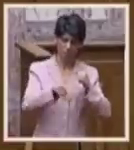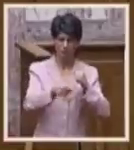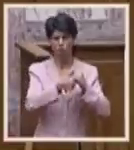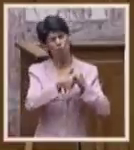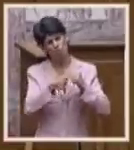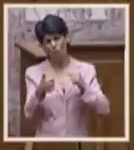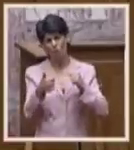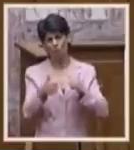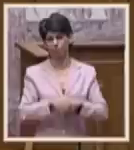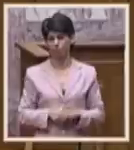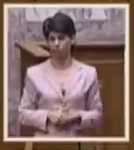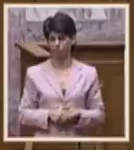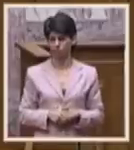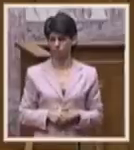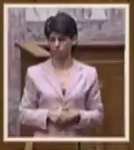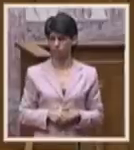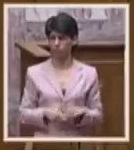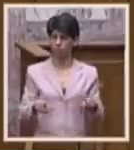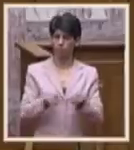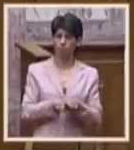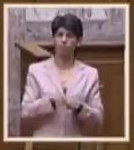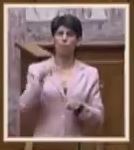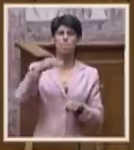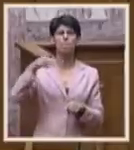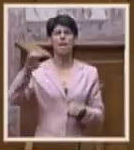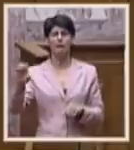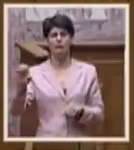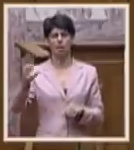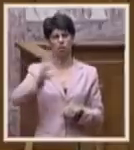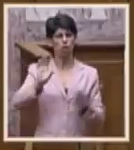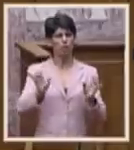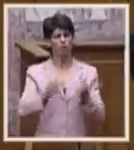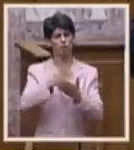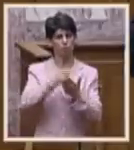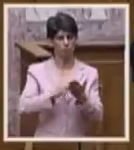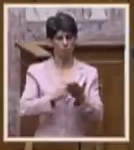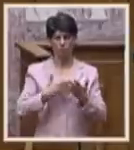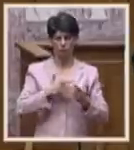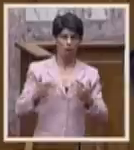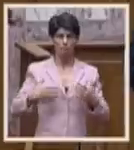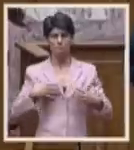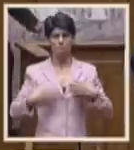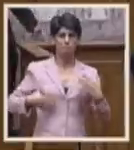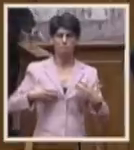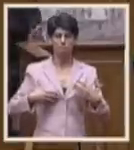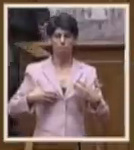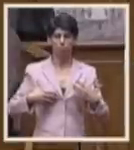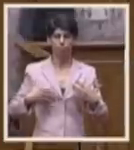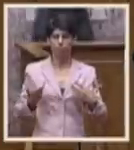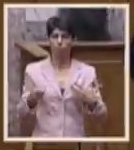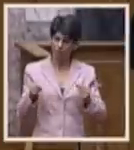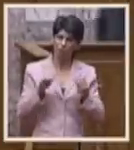μόνο, μαζί με τα μέσα ενημέρωσης που δημιουργούν πανικό, επηρεάζει την ελληνική